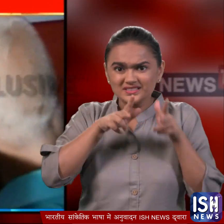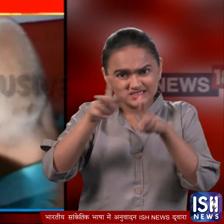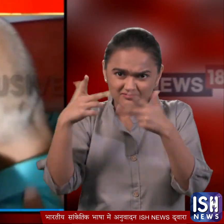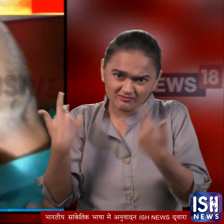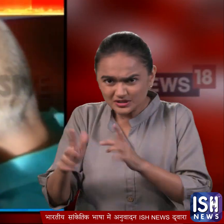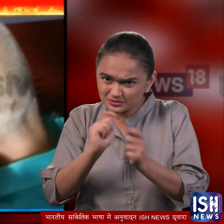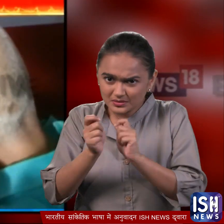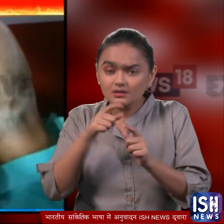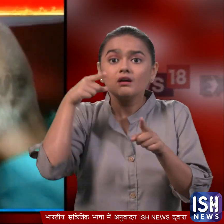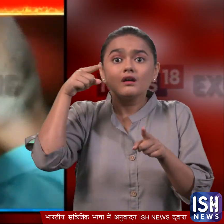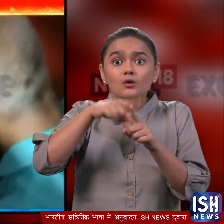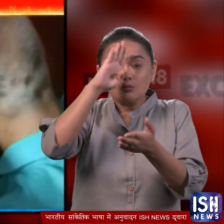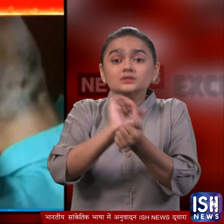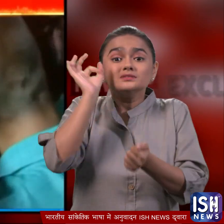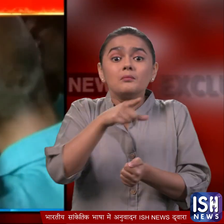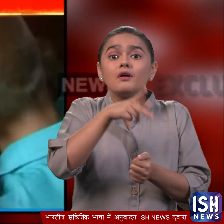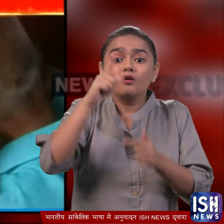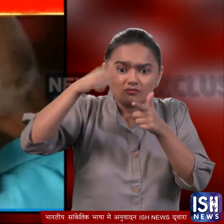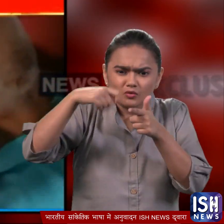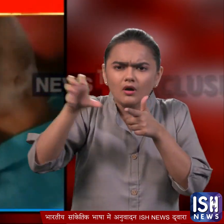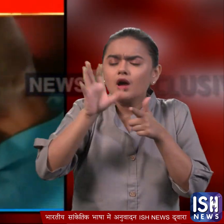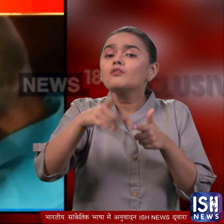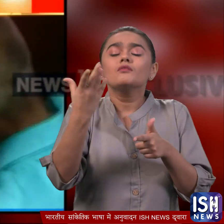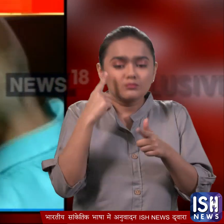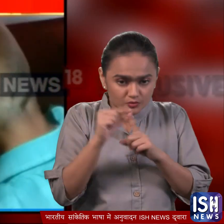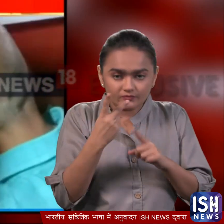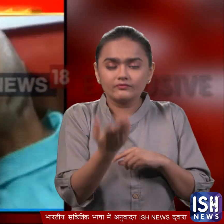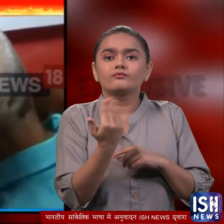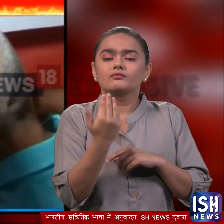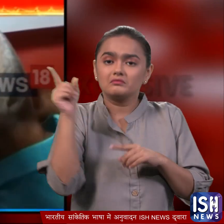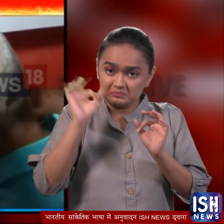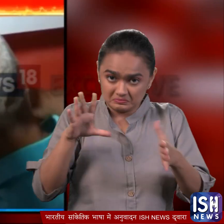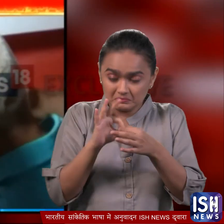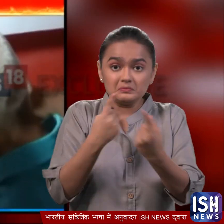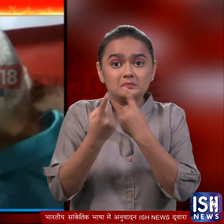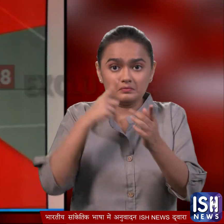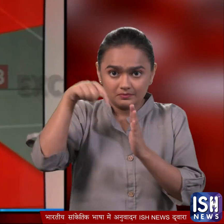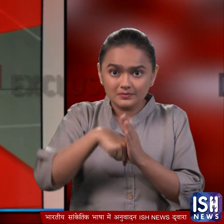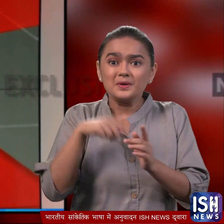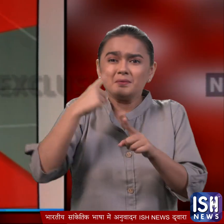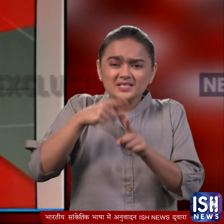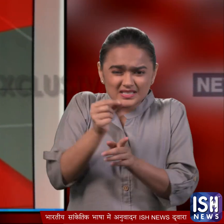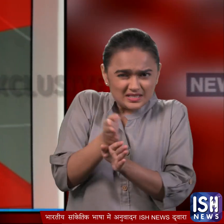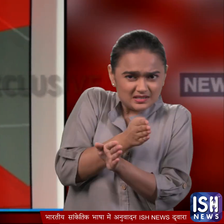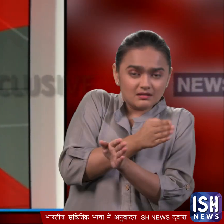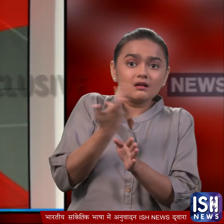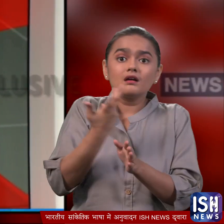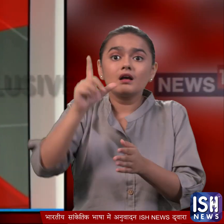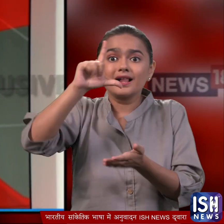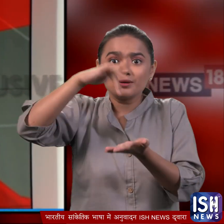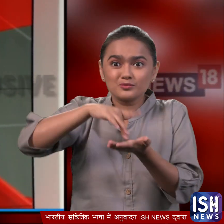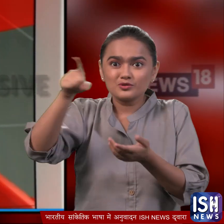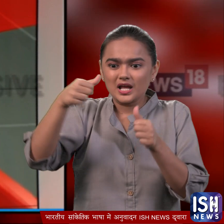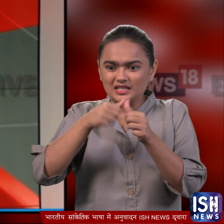मौजूद नहीं थे। माना जा रहा है कि पुलिस उनसे उन्हीं सबूतों के बारे में बात करने वाली है। इससे पहले खबर आई कि